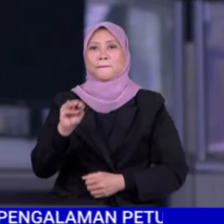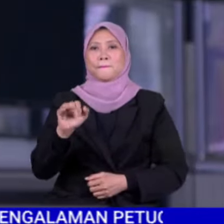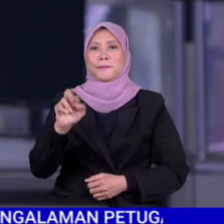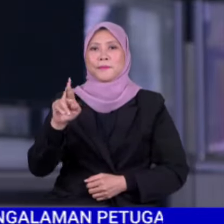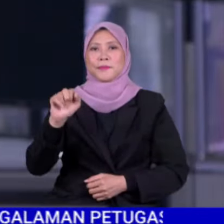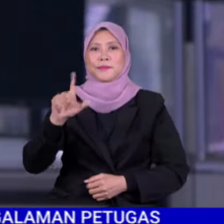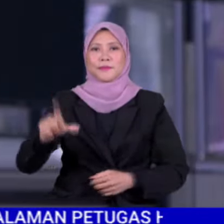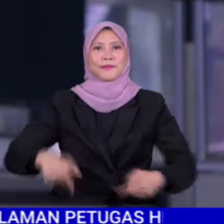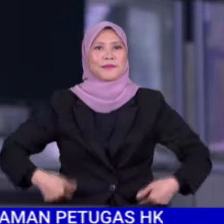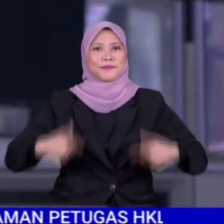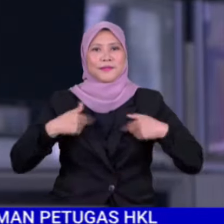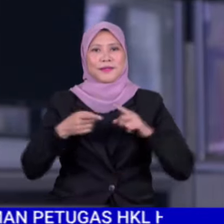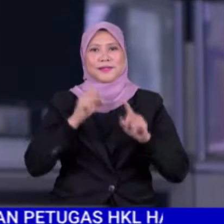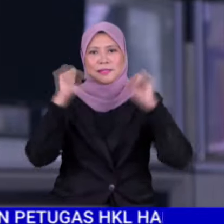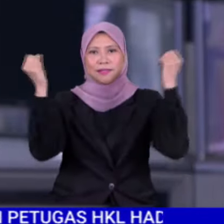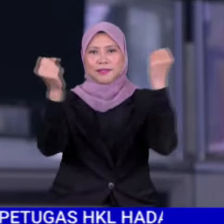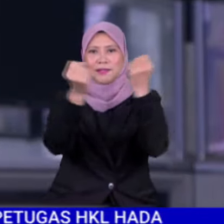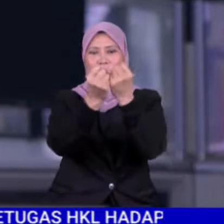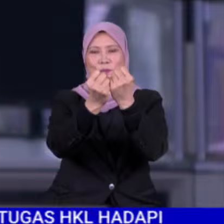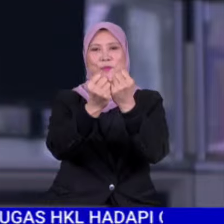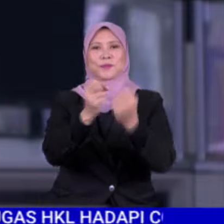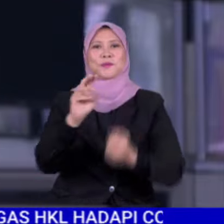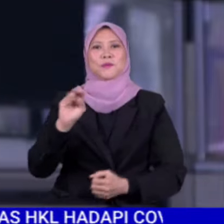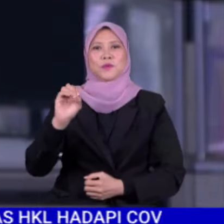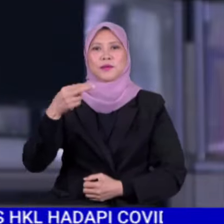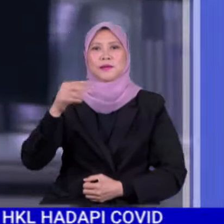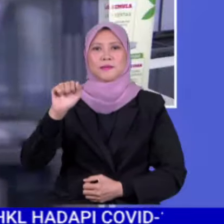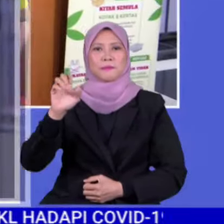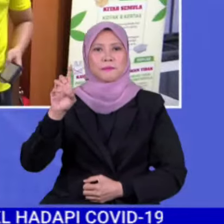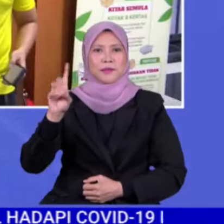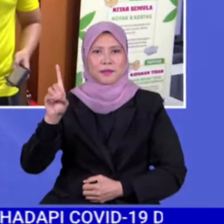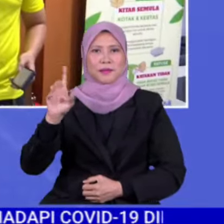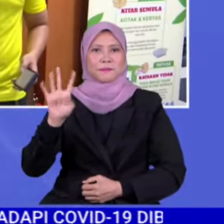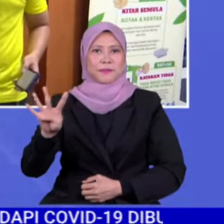Rosli langsung dari Stadium Sultan Muhammad IV.